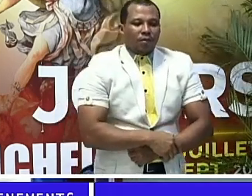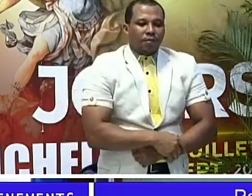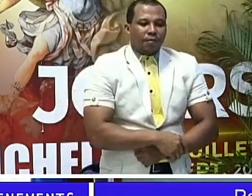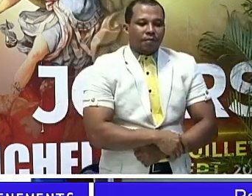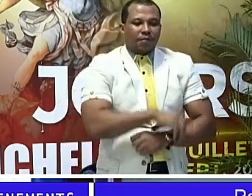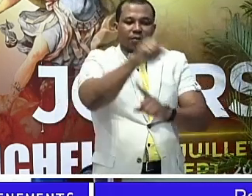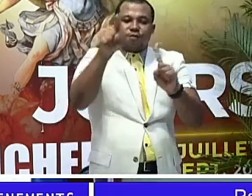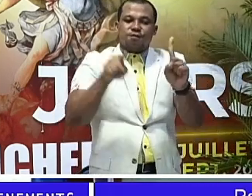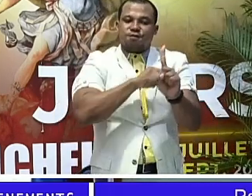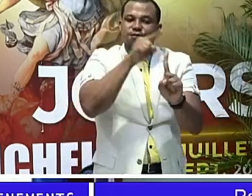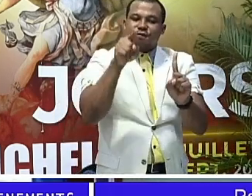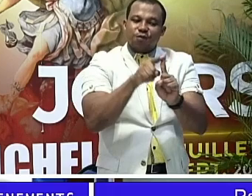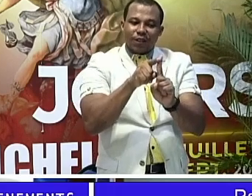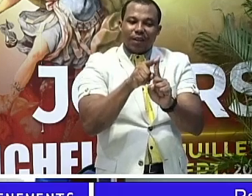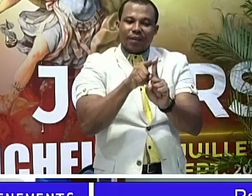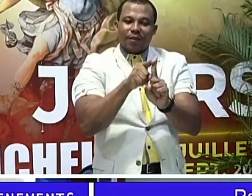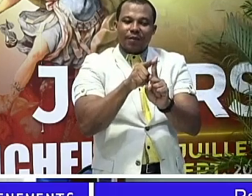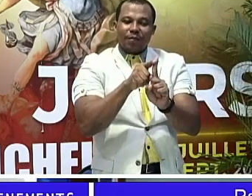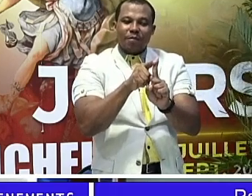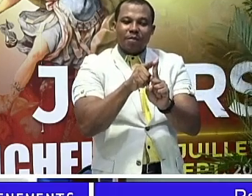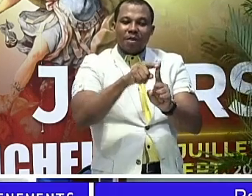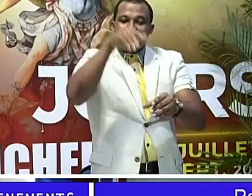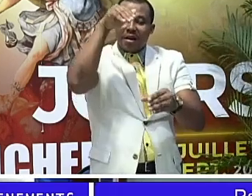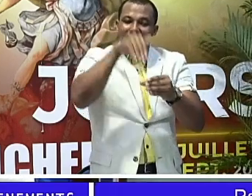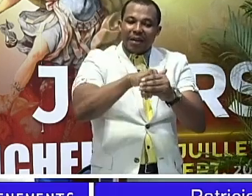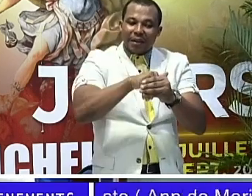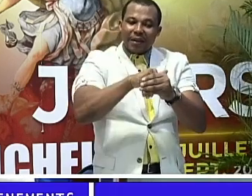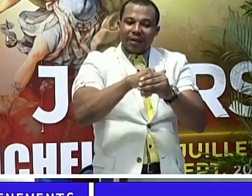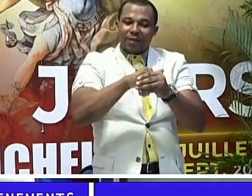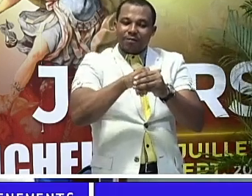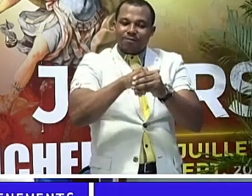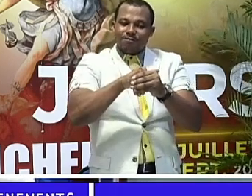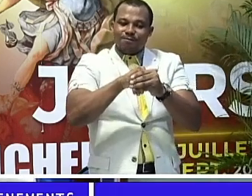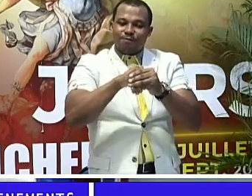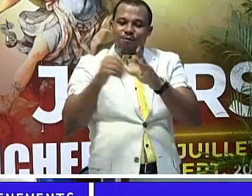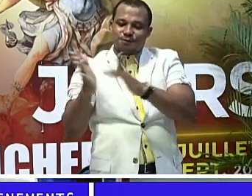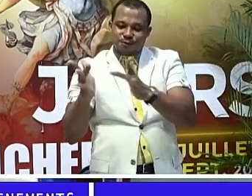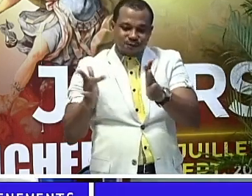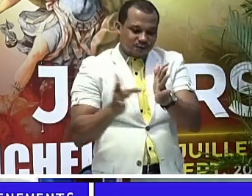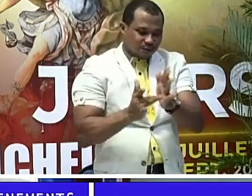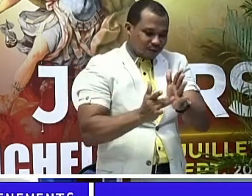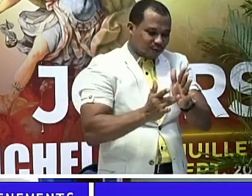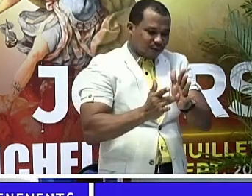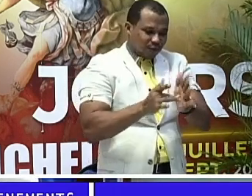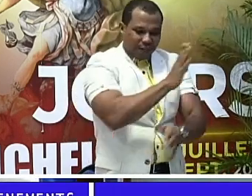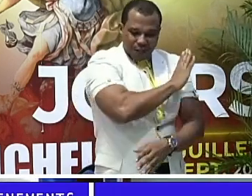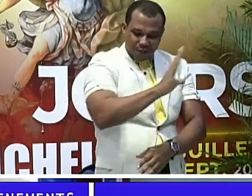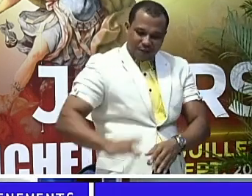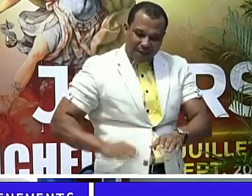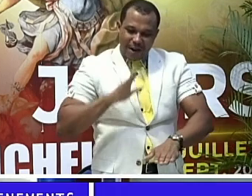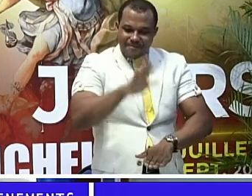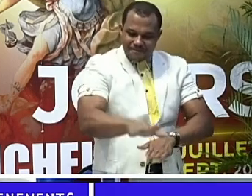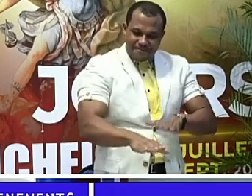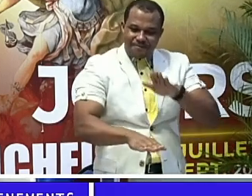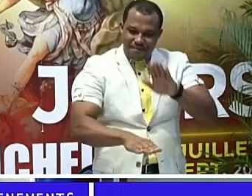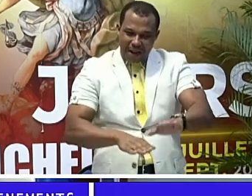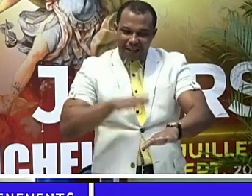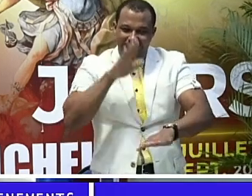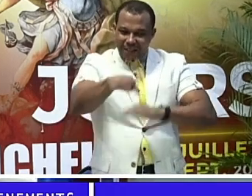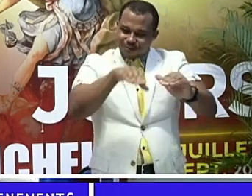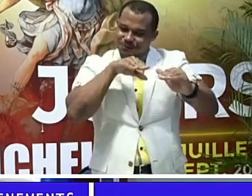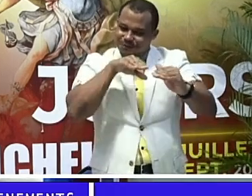Dans sa démarche et dans sa marche vers Jérusalem, Jésus passait par les